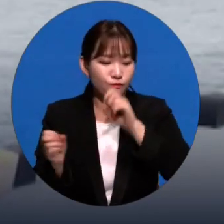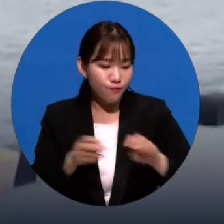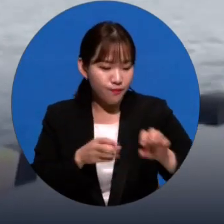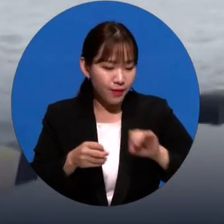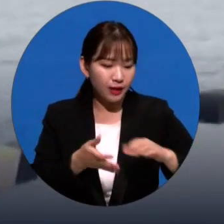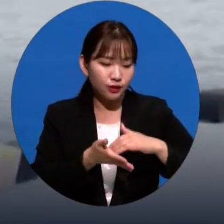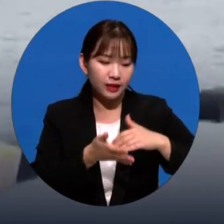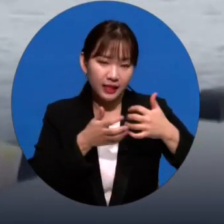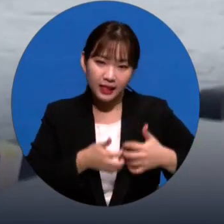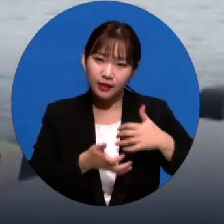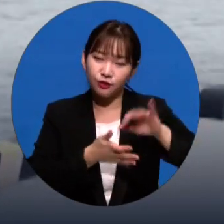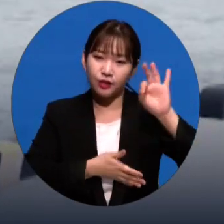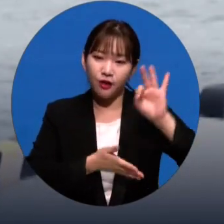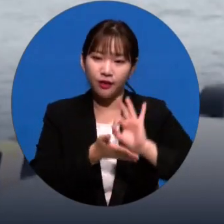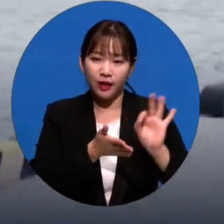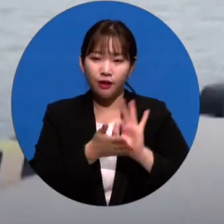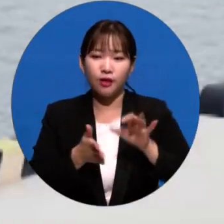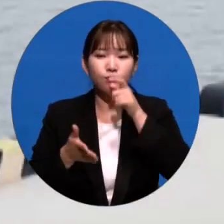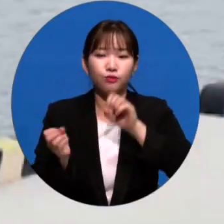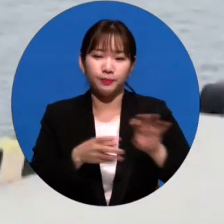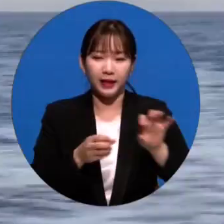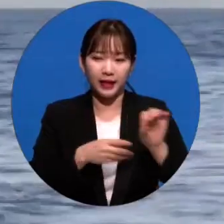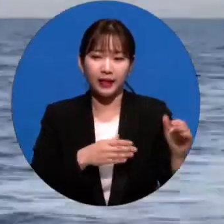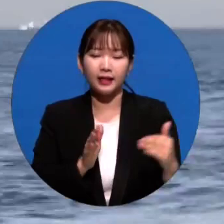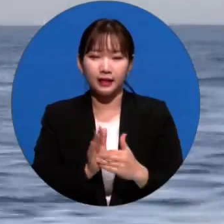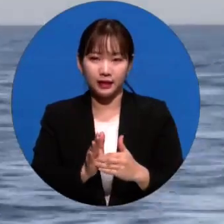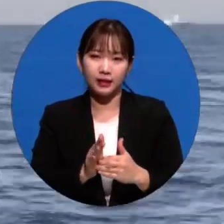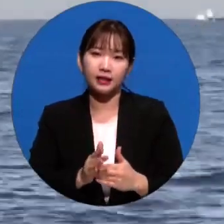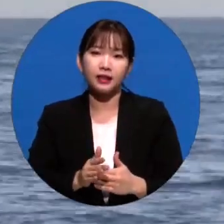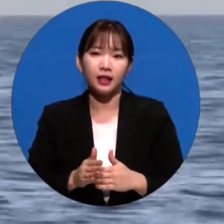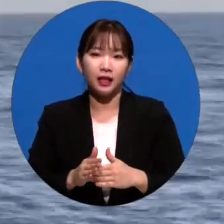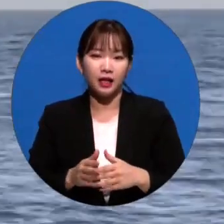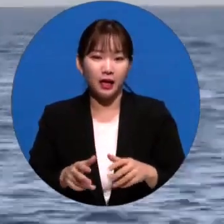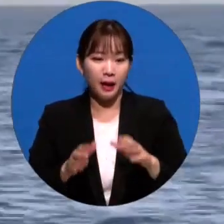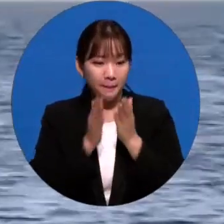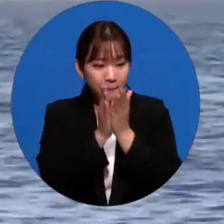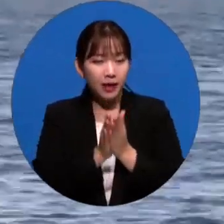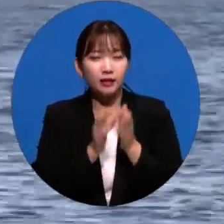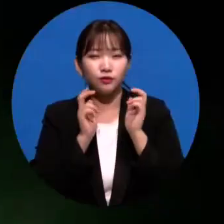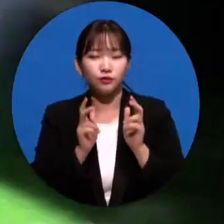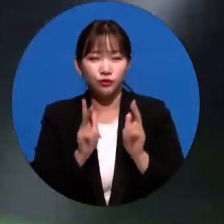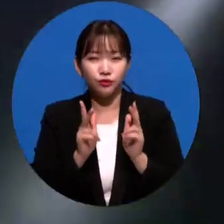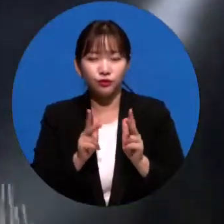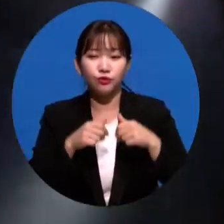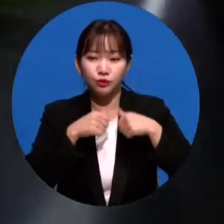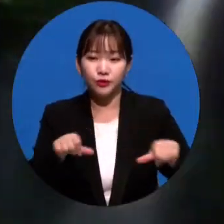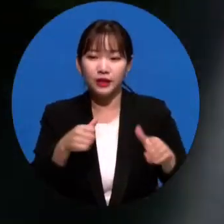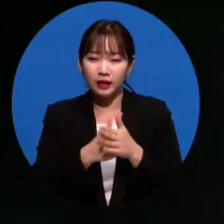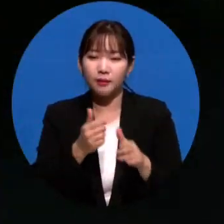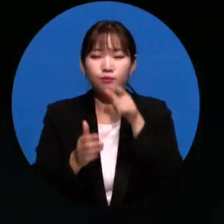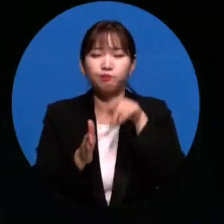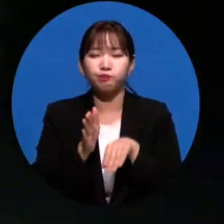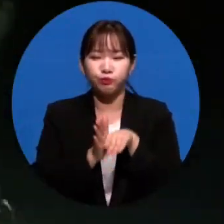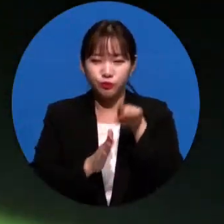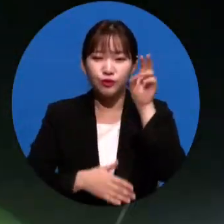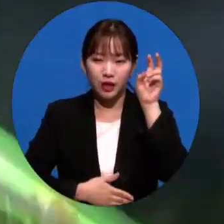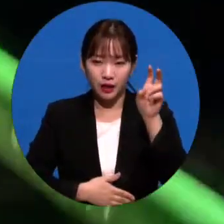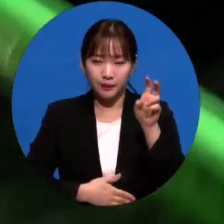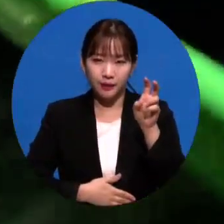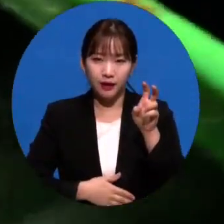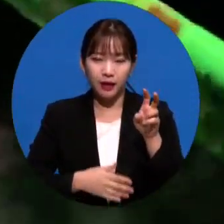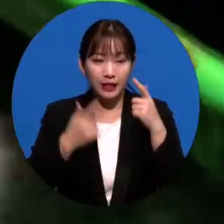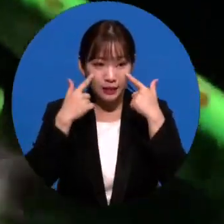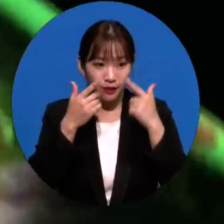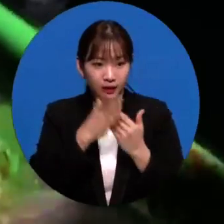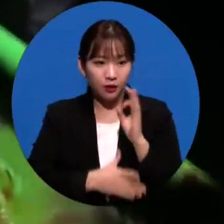대를 동원하여 배수 작업을 실시하였습니다. 화물선은 발전기 고장 등으로 침수된 것으로 알려진 가운데 해경은